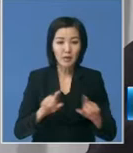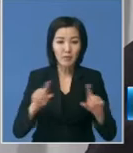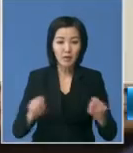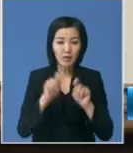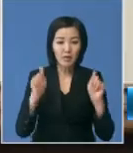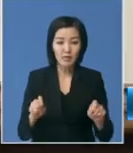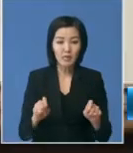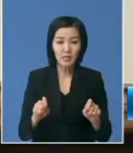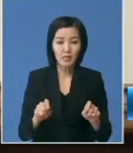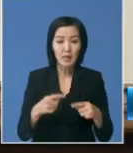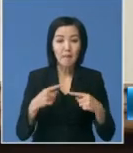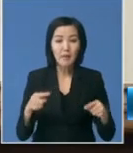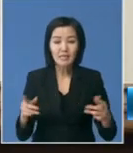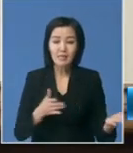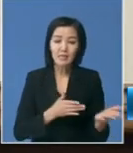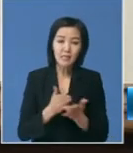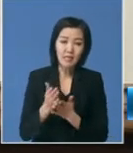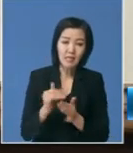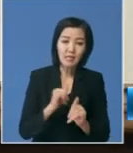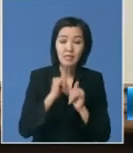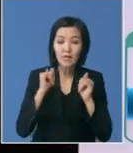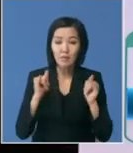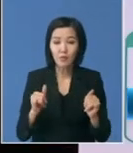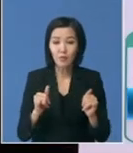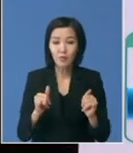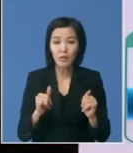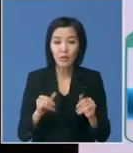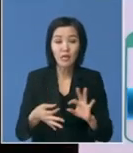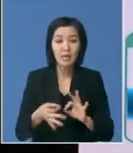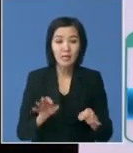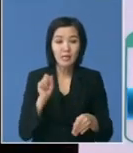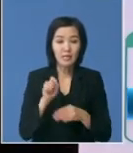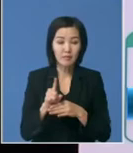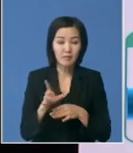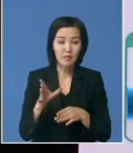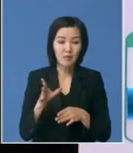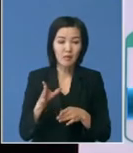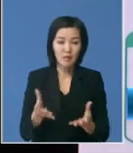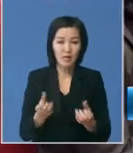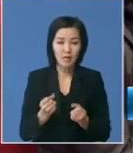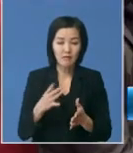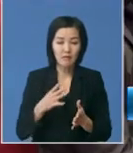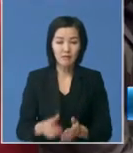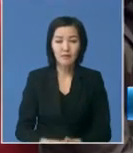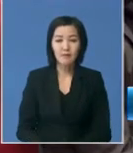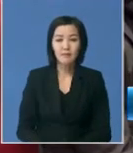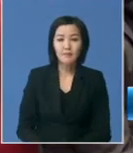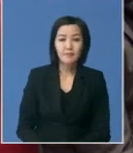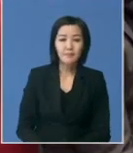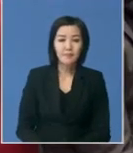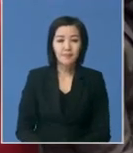осы және өзге де салалардың тасын өрге домалатуға нақты тапсырмалар алды. Мұхит Тоқтасын, Жасұлан Шынгенже,